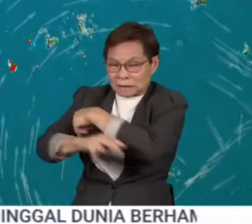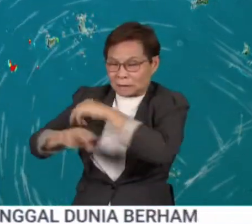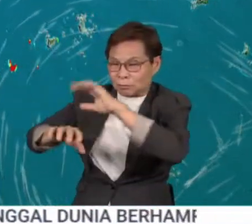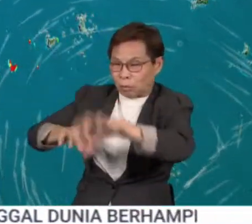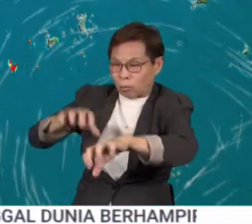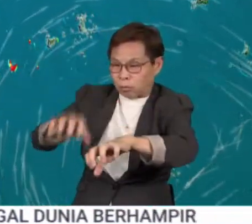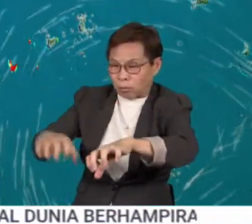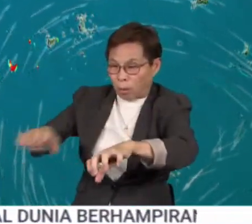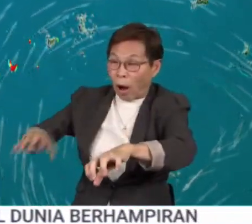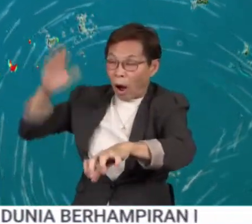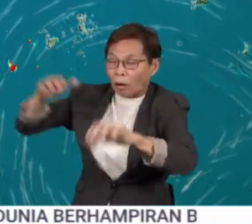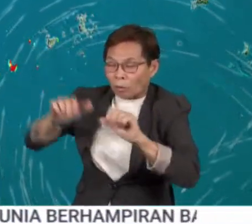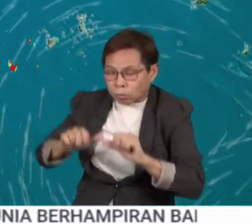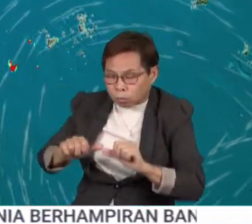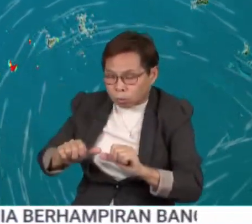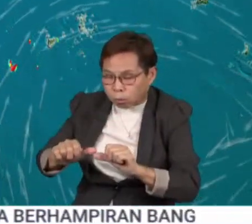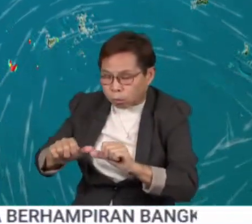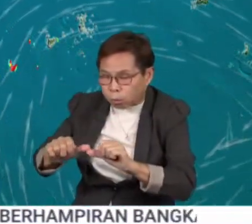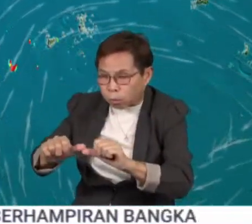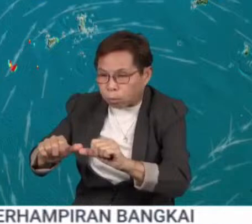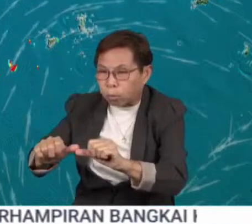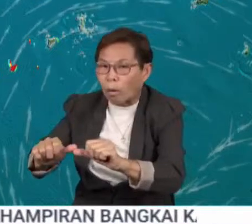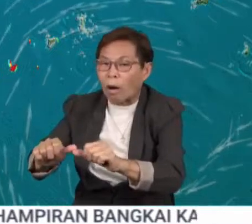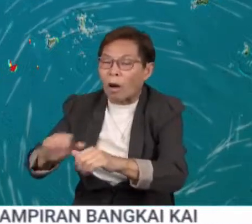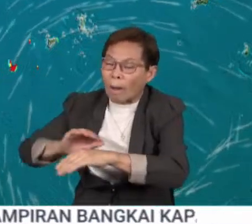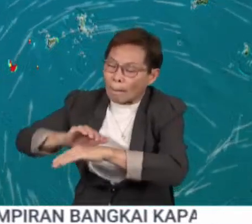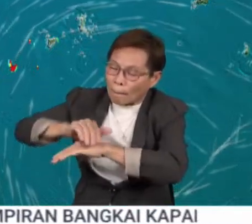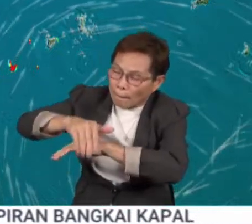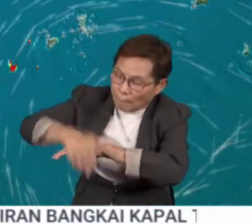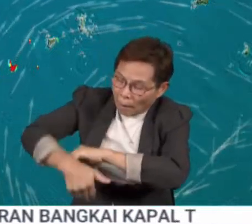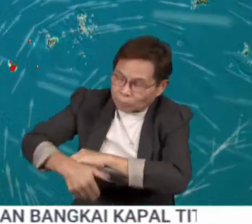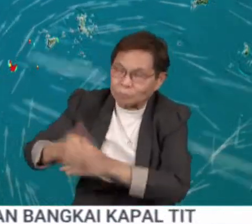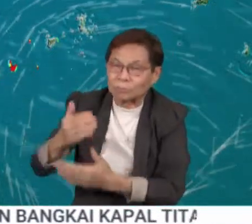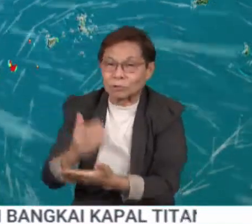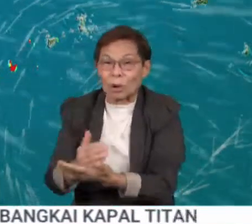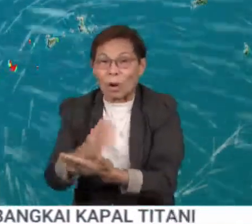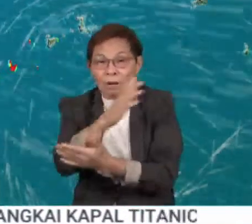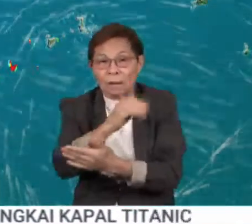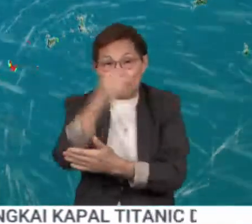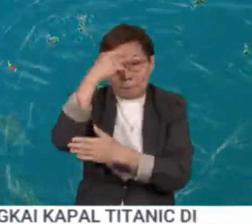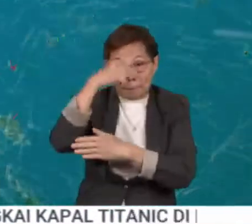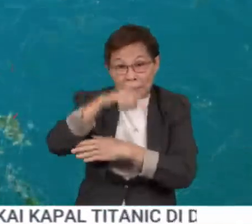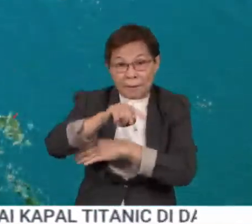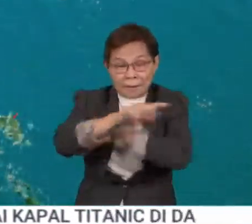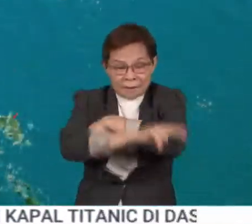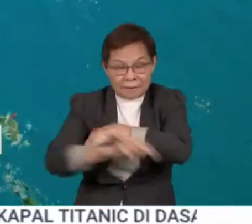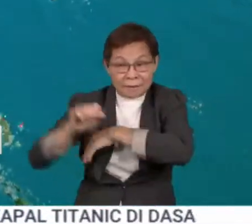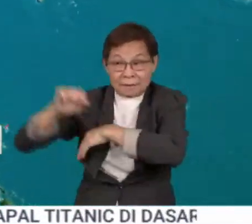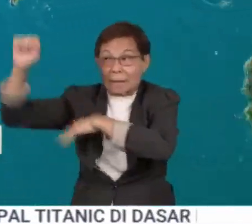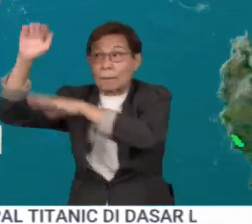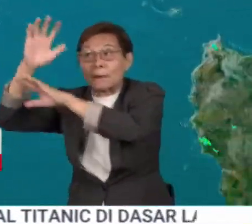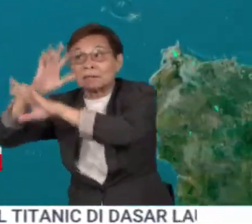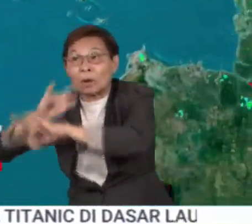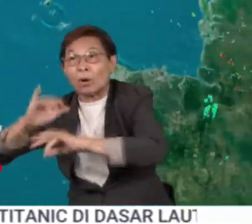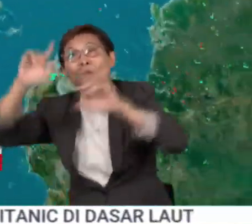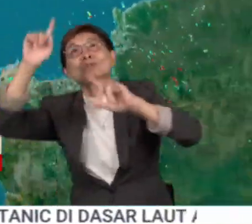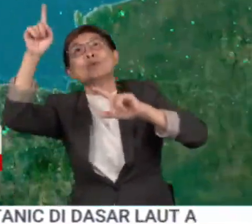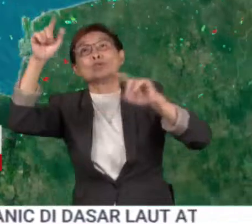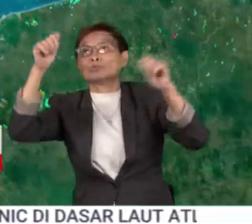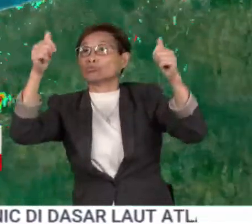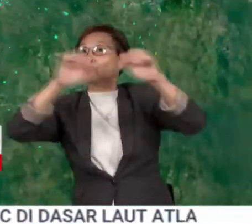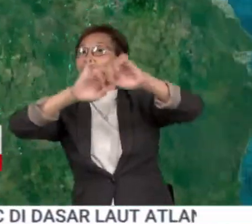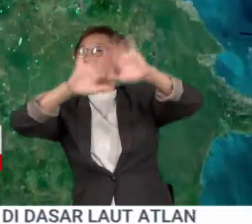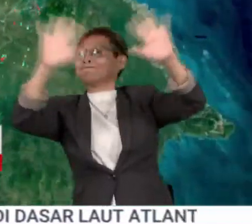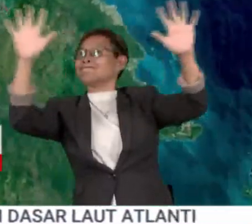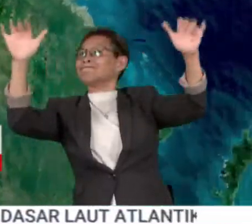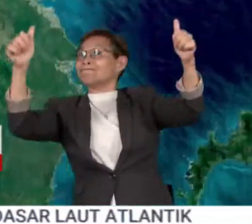dijangka akan berlarutan sehingga ke lewat malam nanti. Manakala bagi negeri Sabah dan Sarawak, cuaca cerah